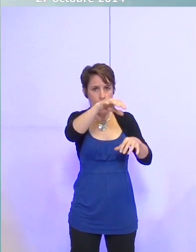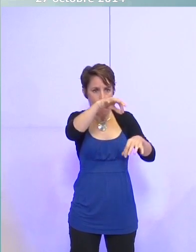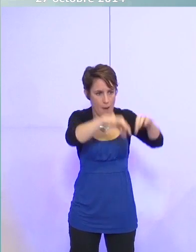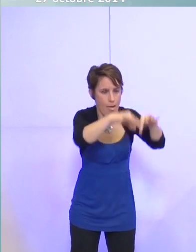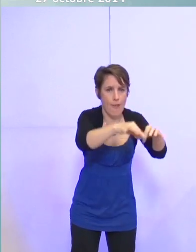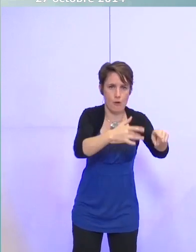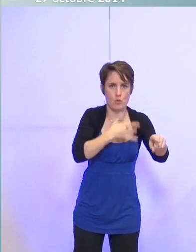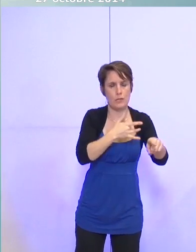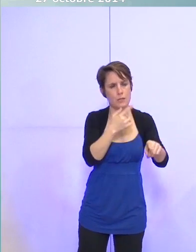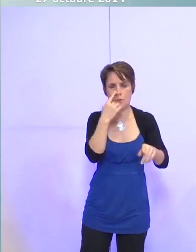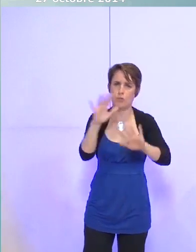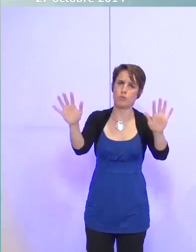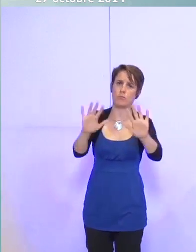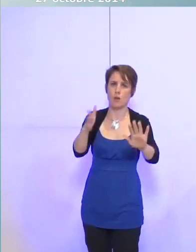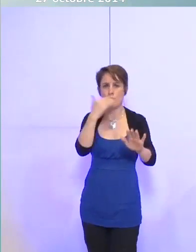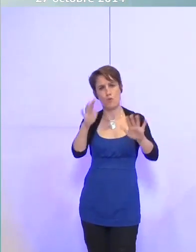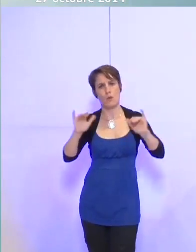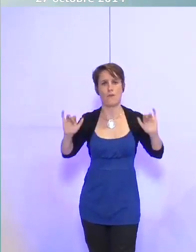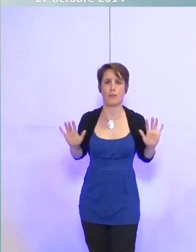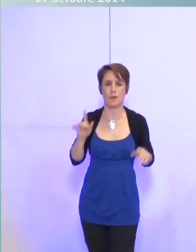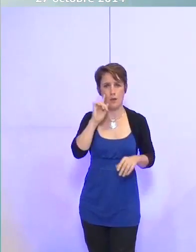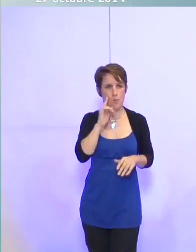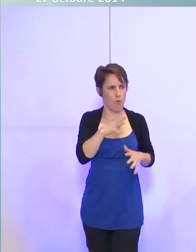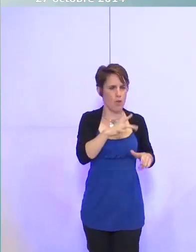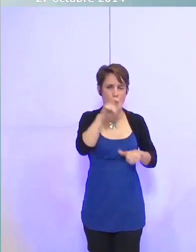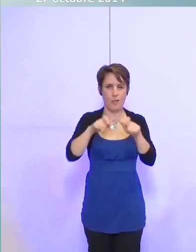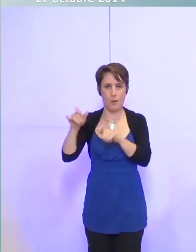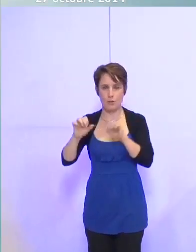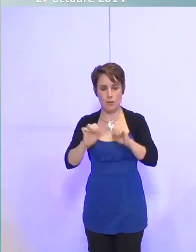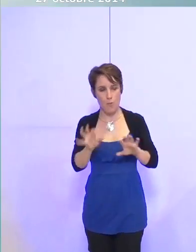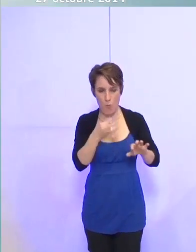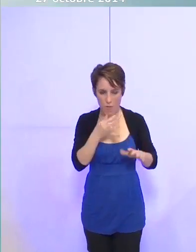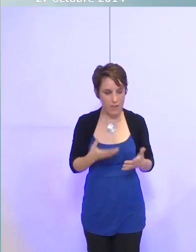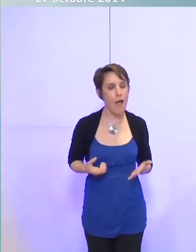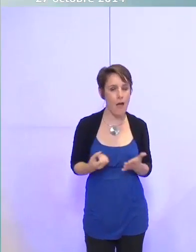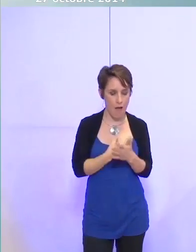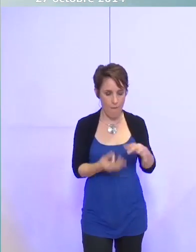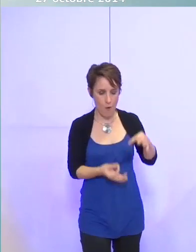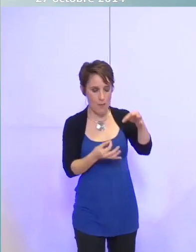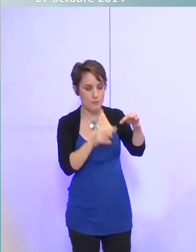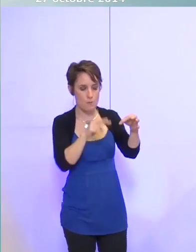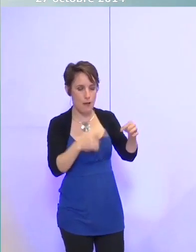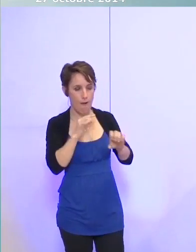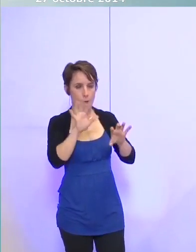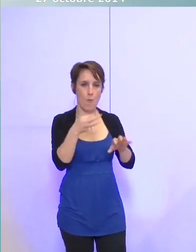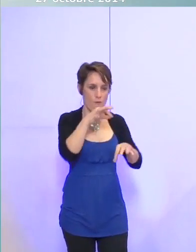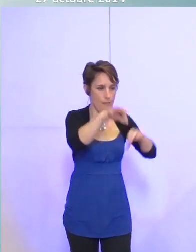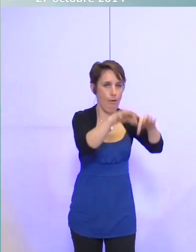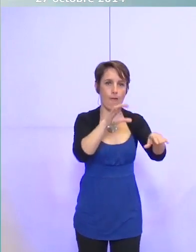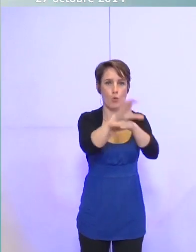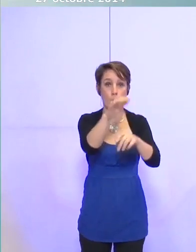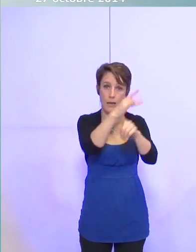plutôt confidentielle. Vous aurez toujours des gens qui seront exploités, ces informations contre vous et contre l'intérêt général de la société.